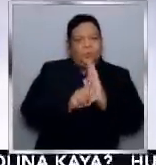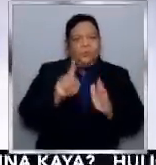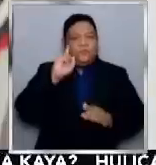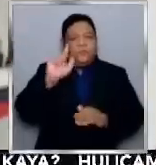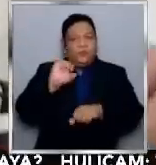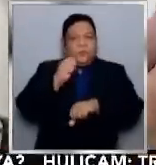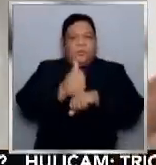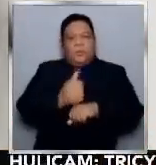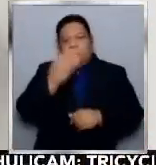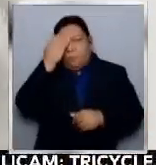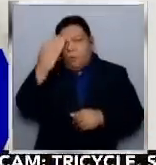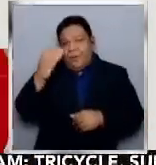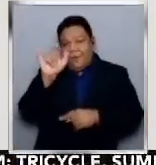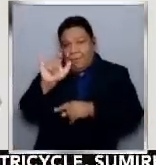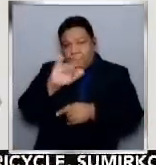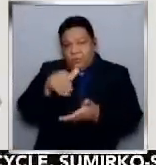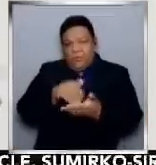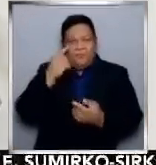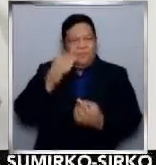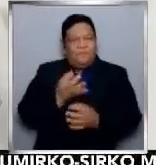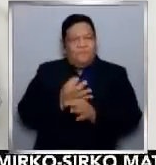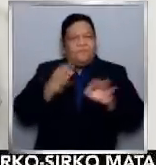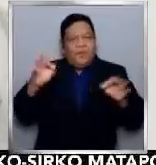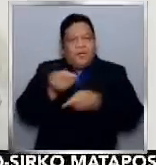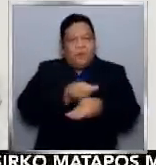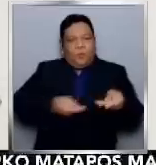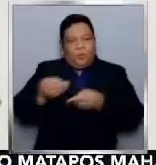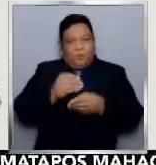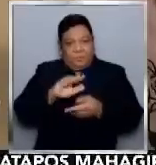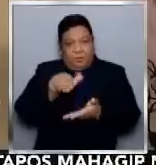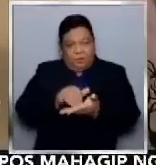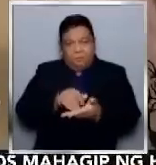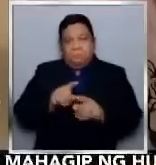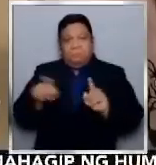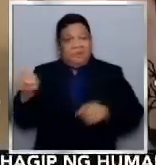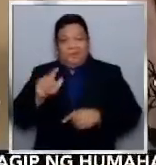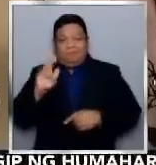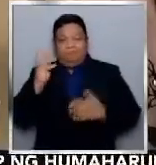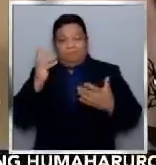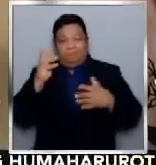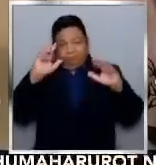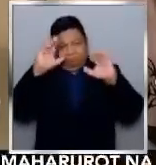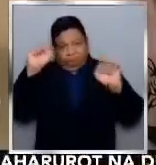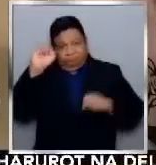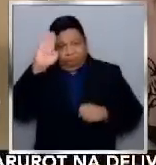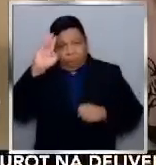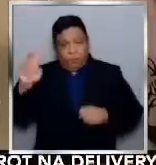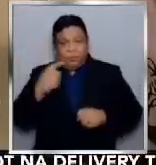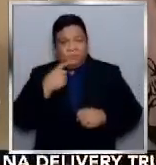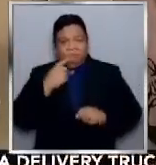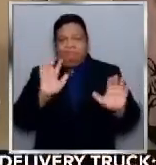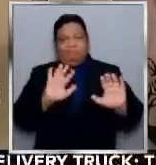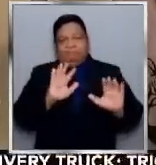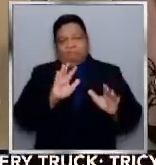Airport City. Ayon kay Marcos, maapektuhan daw nito ang paniningil ng buwis ng gobyerno dahil sa mga incentive na ibibigay sa mga